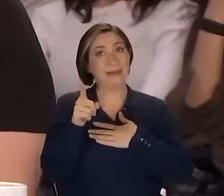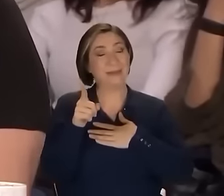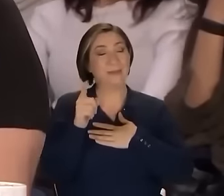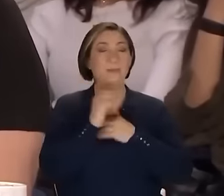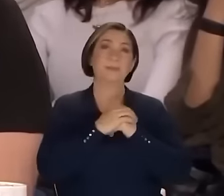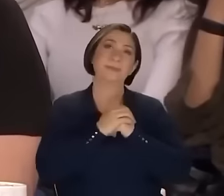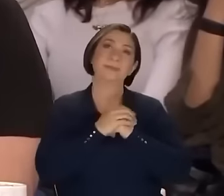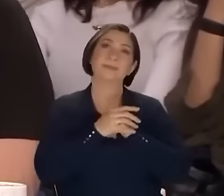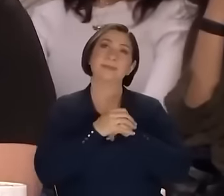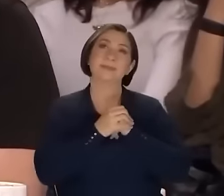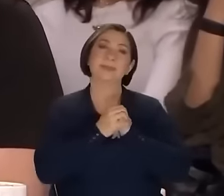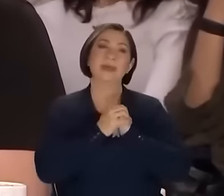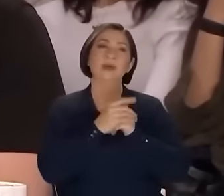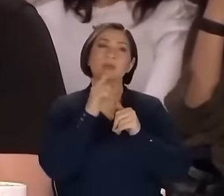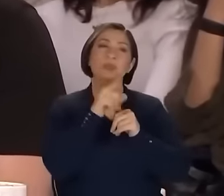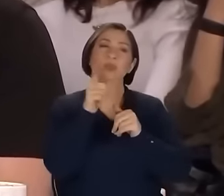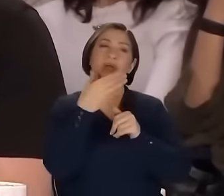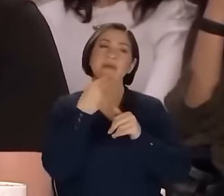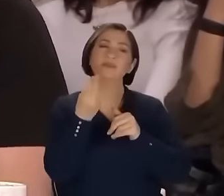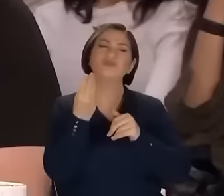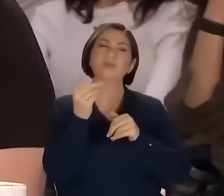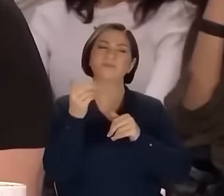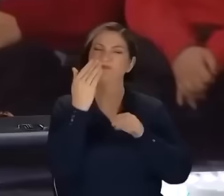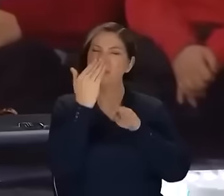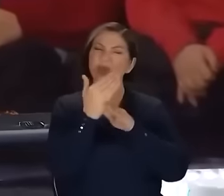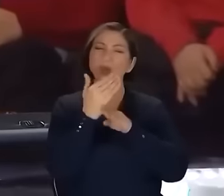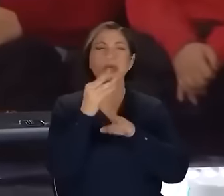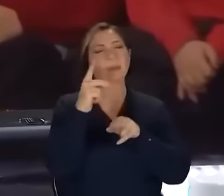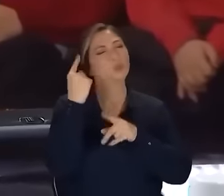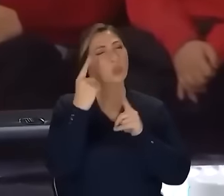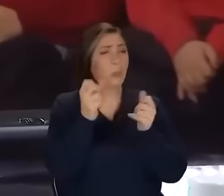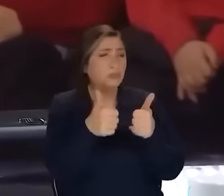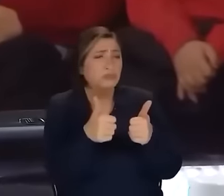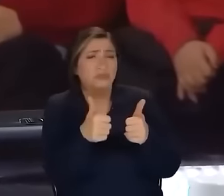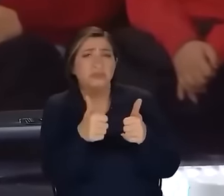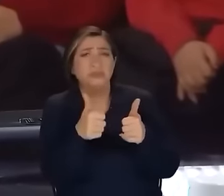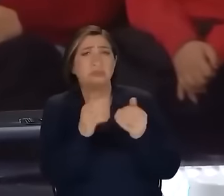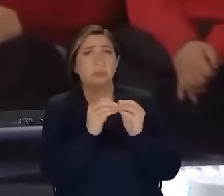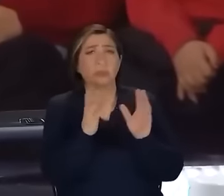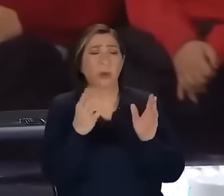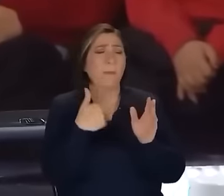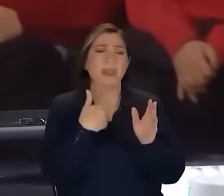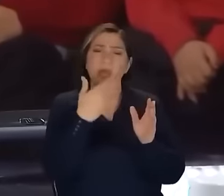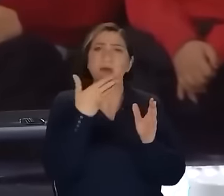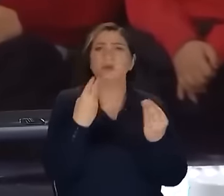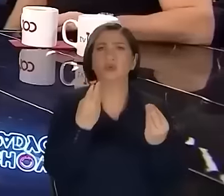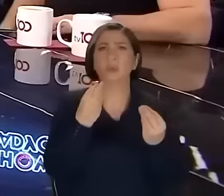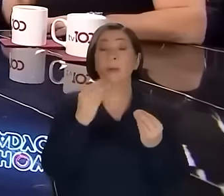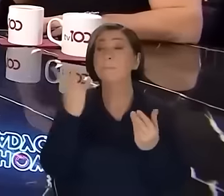şey olarak alıyorum ben. Yani bunları buraya yakıştırıyorum diye düşünüyor herhalde. Okey. Belki